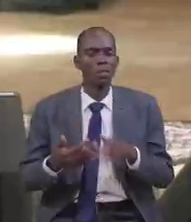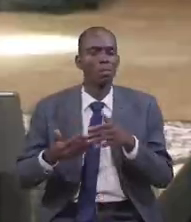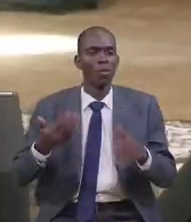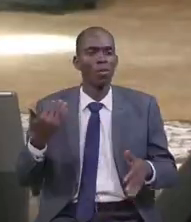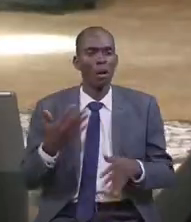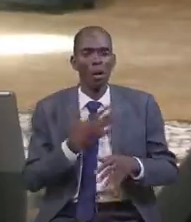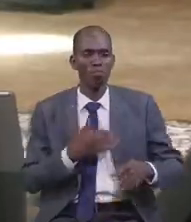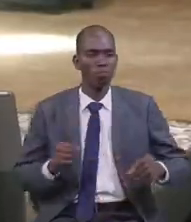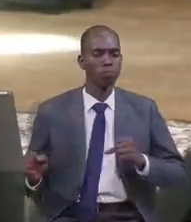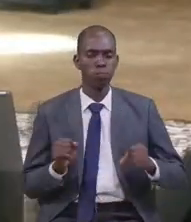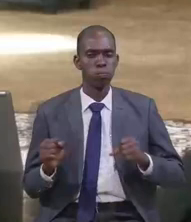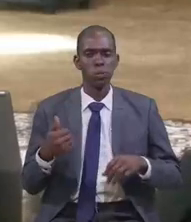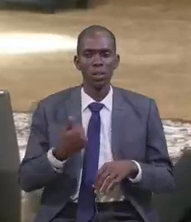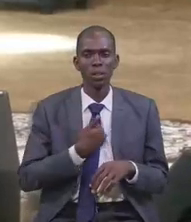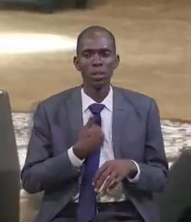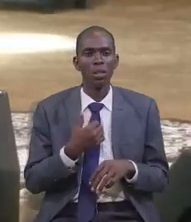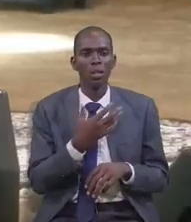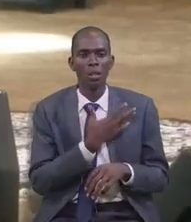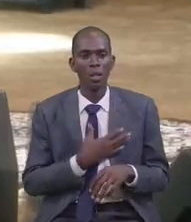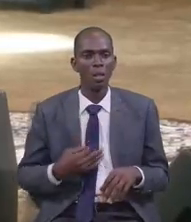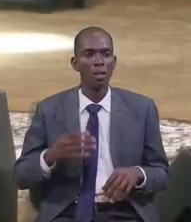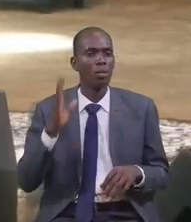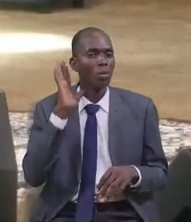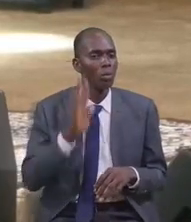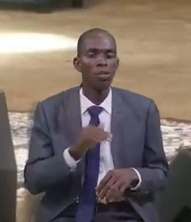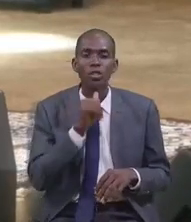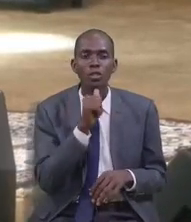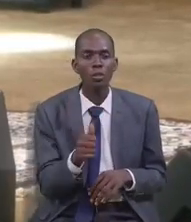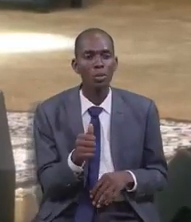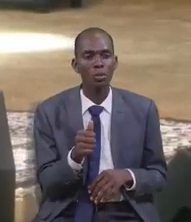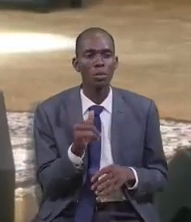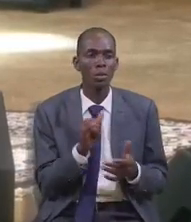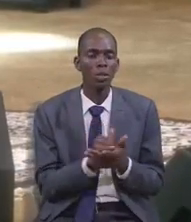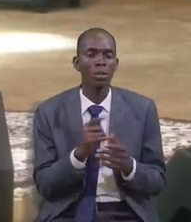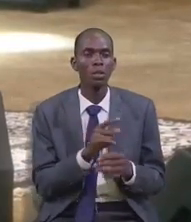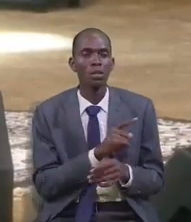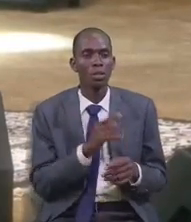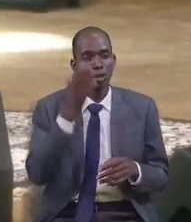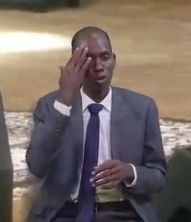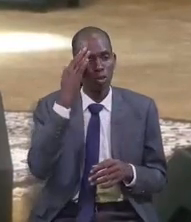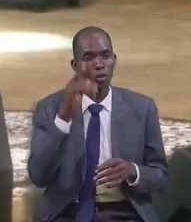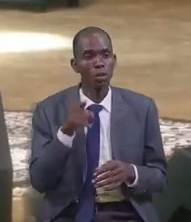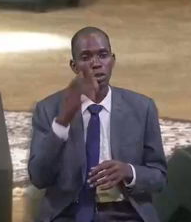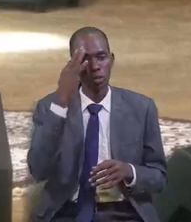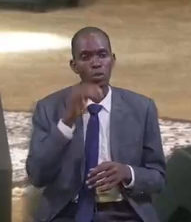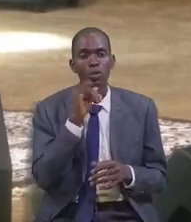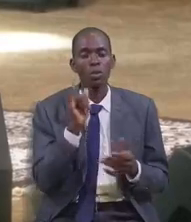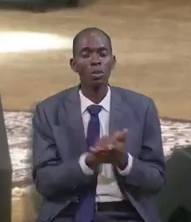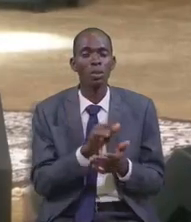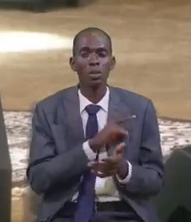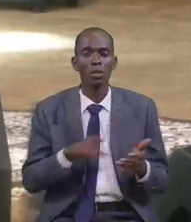dégagerai. Il ne savait pas que l'Éternel s'était retiré de